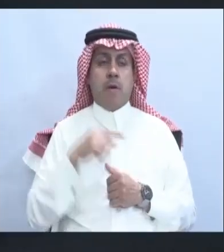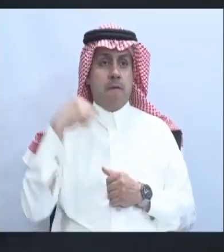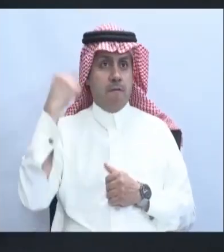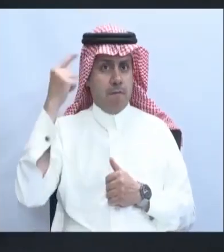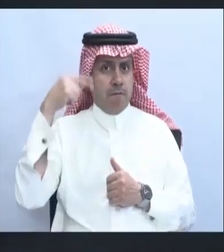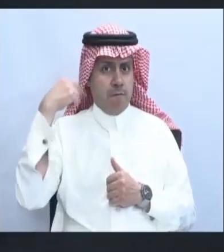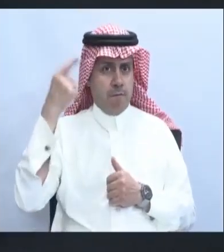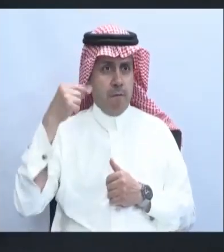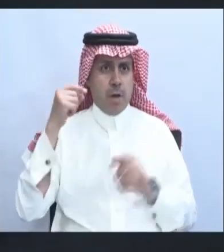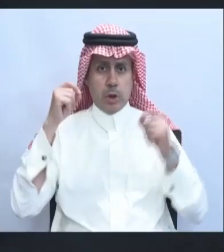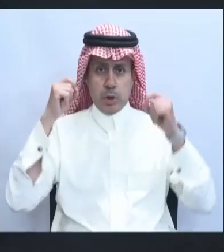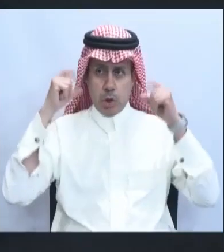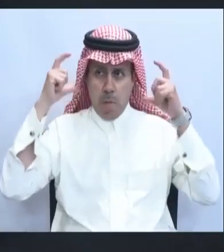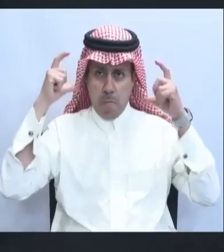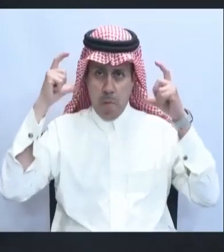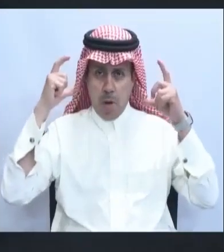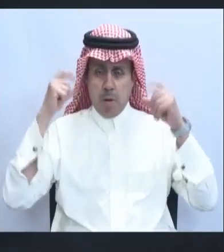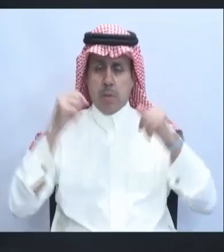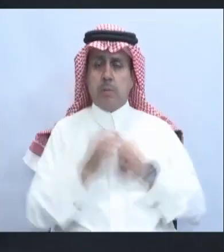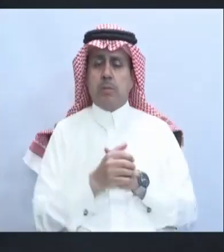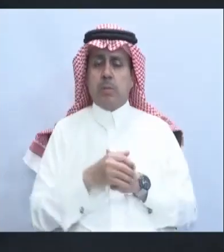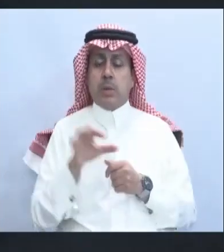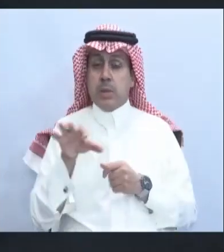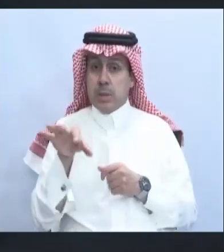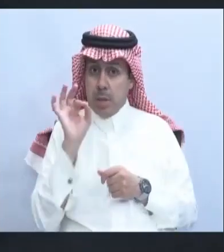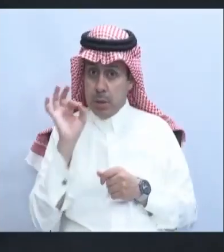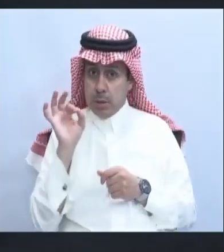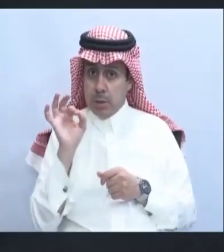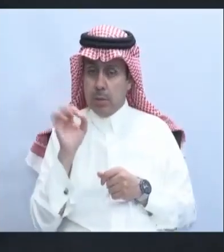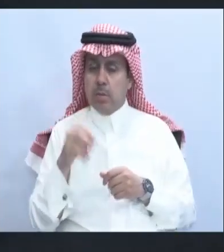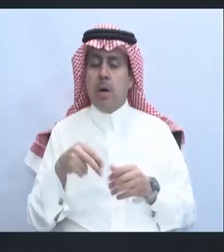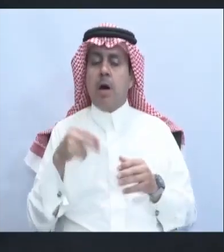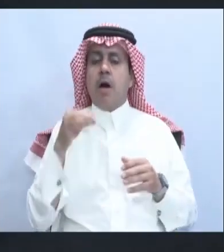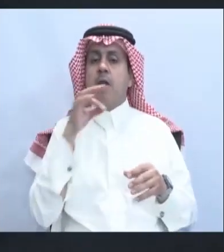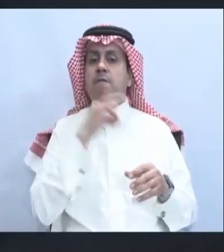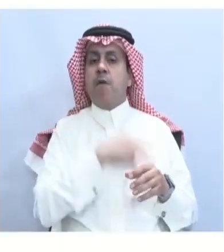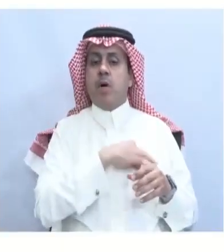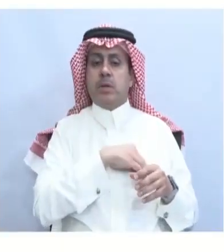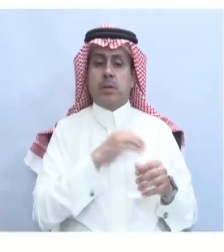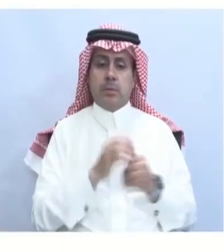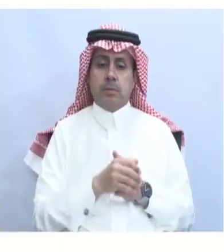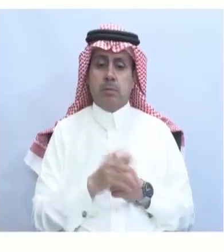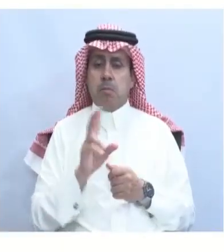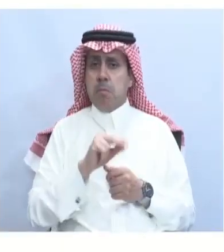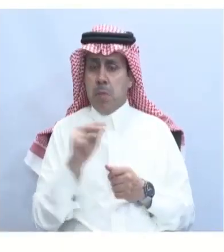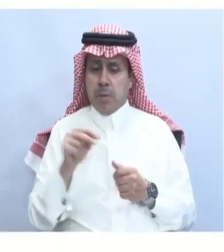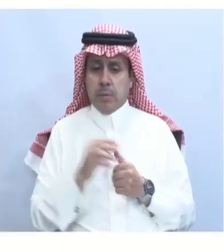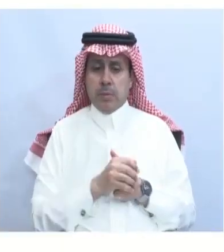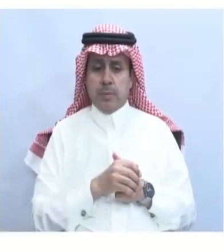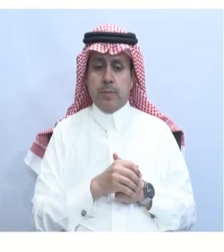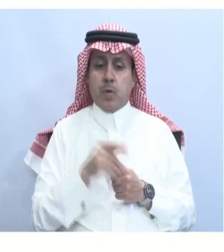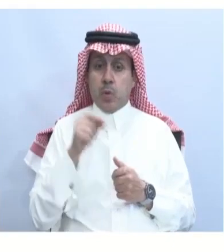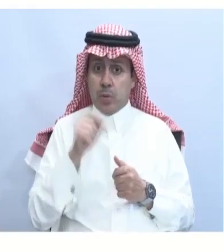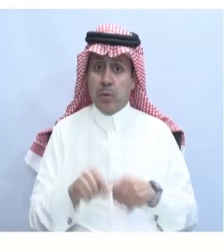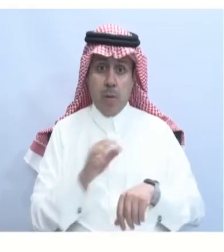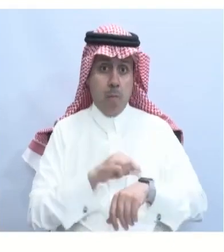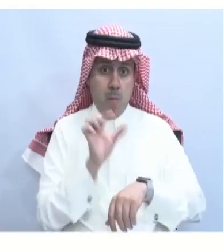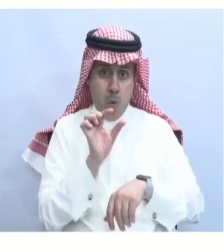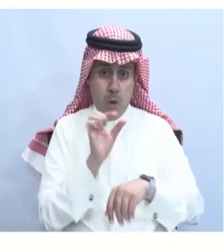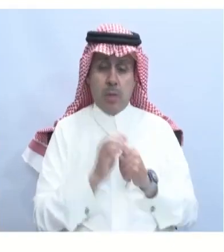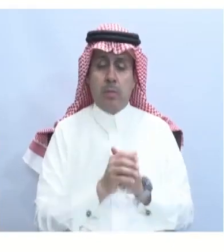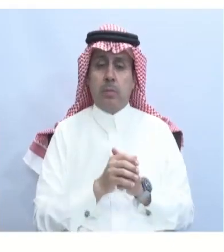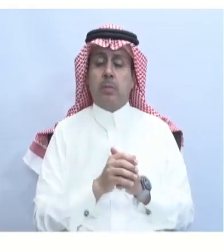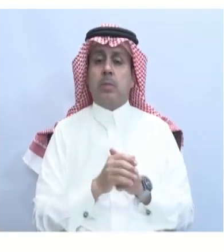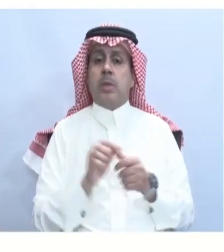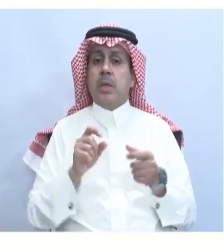التفكير والتامل والنظر حتى يستخرج بعض الحكم من الحكم مثلا ايها الطلاب وجود مهله